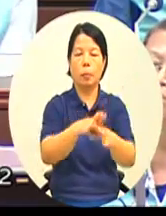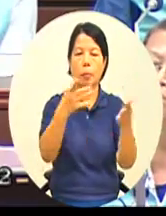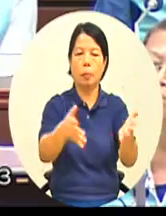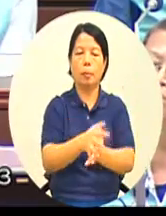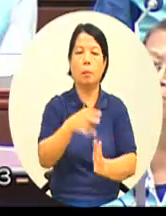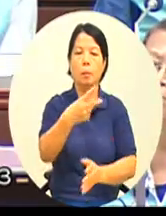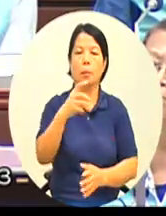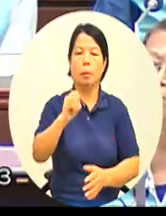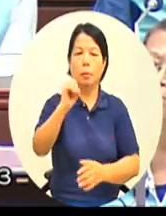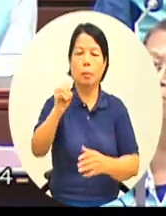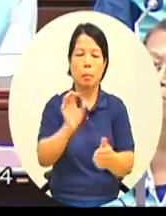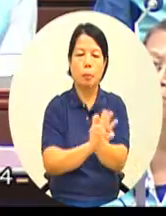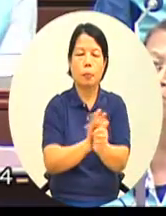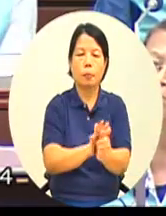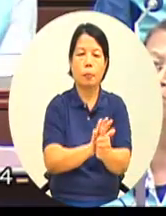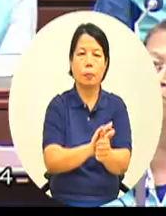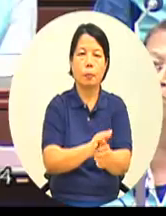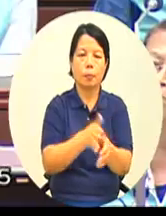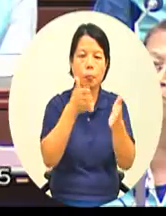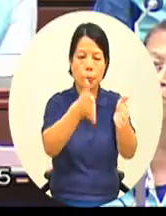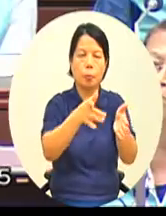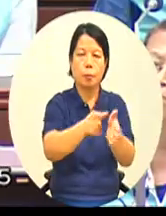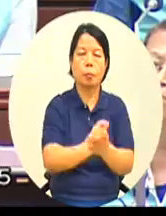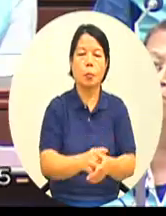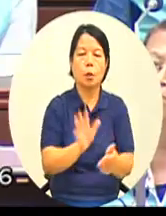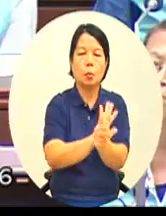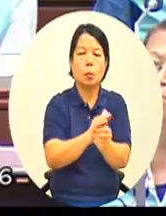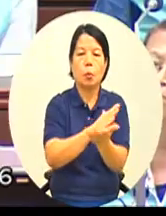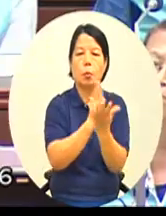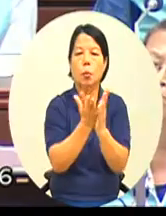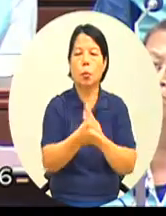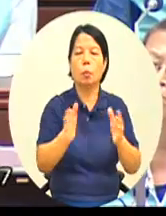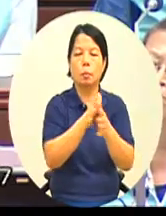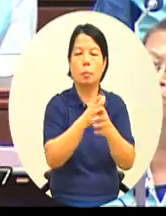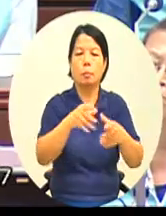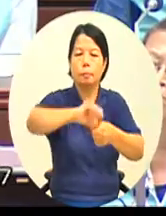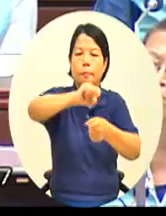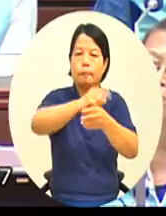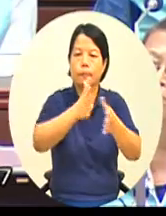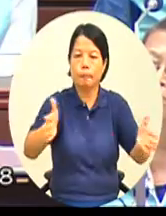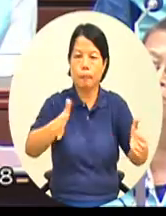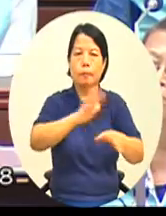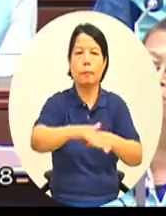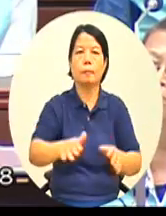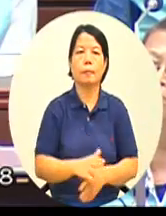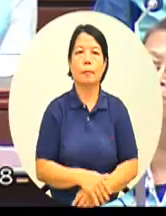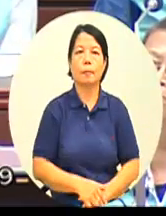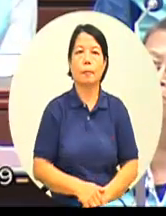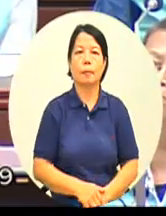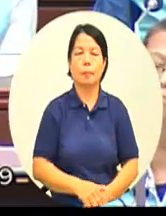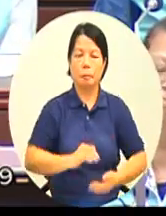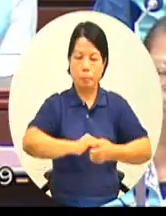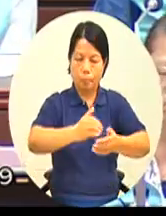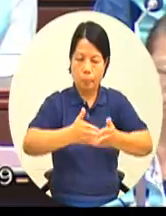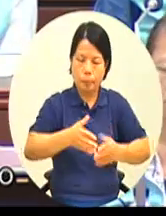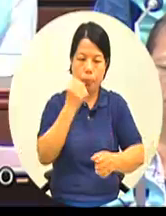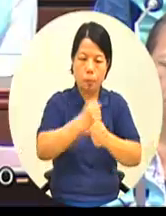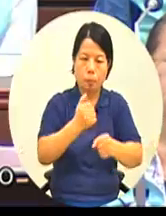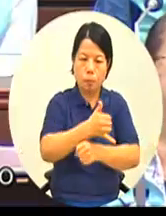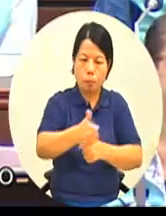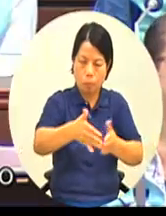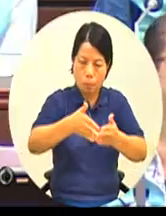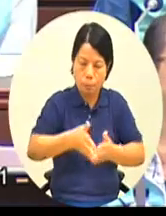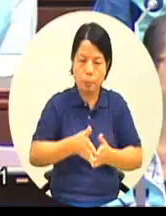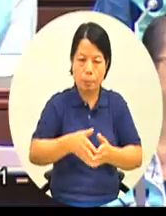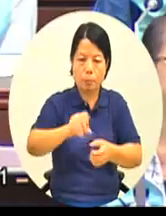象跟服务项目会扩增。那的确我们需要更多的工作人力，那